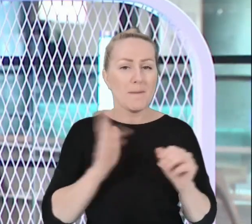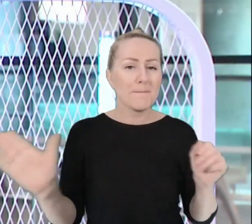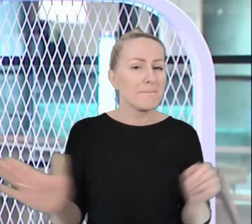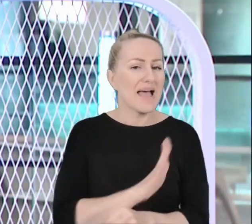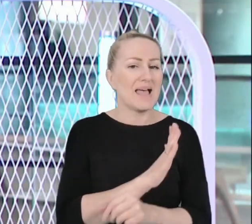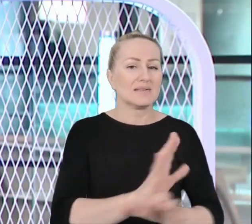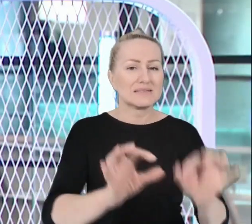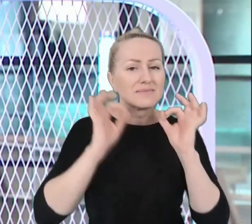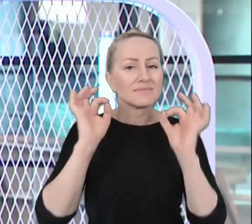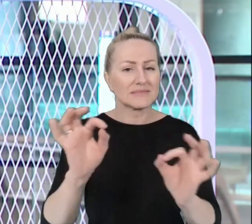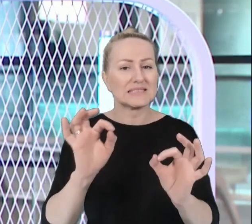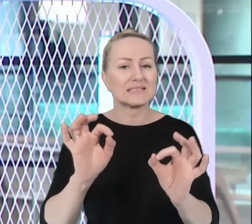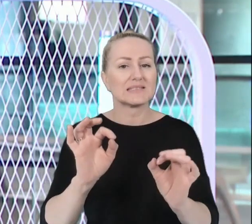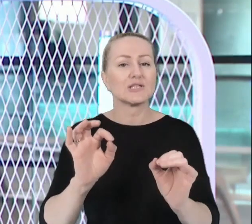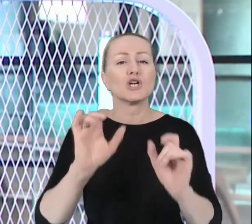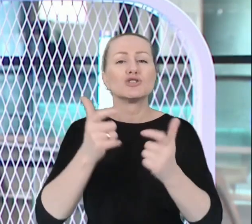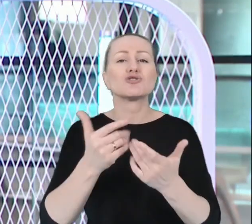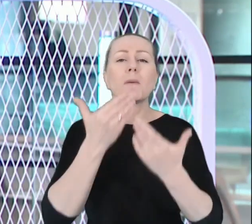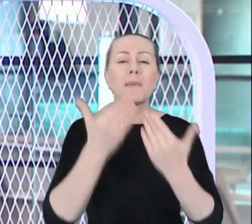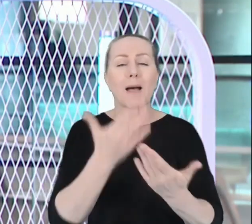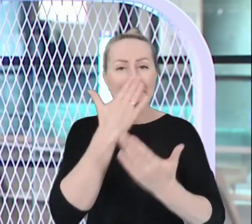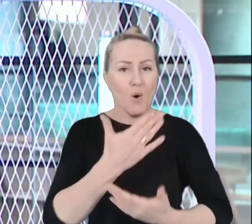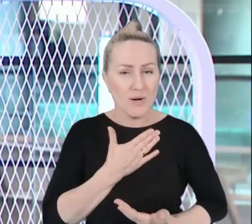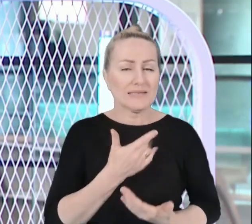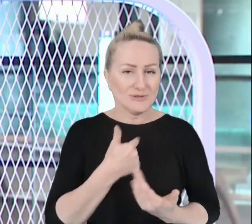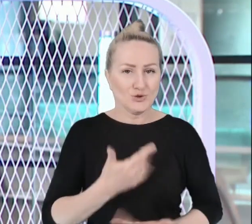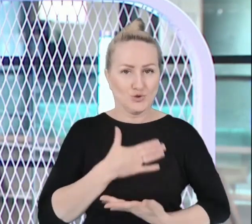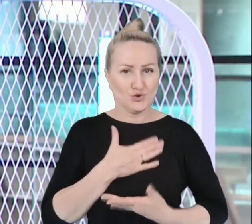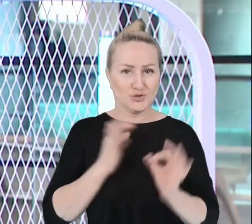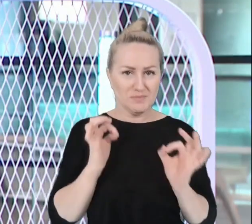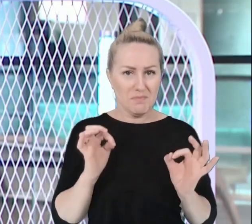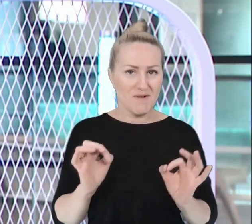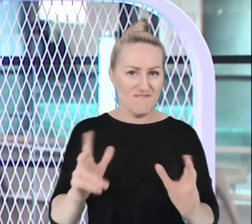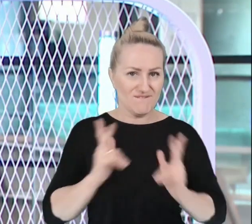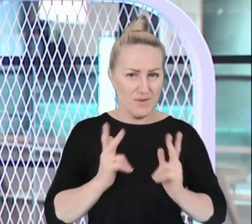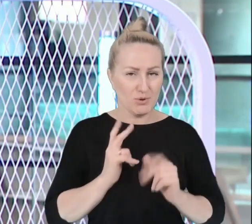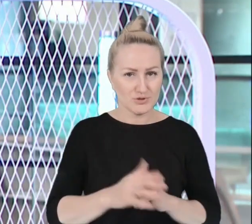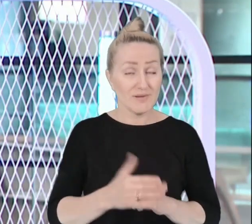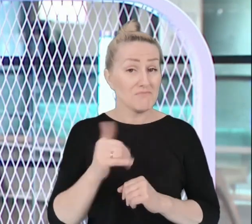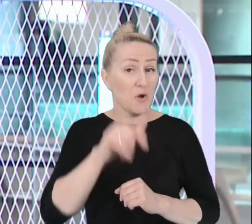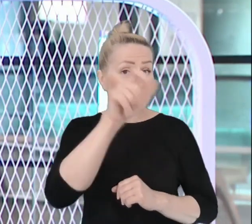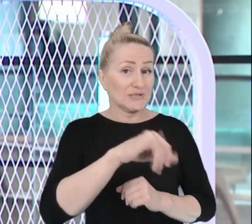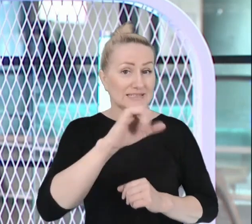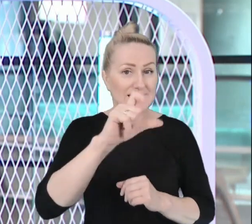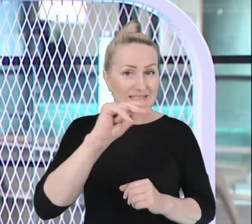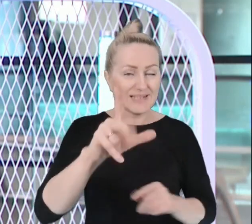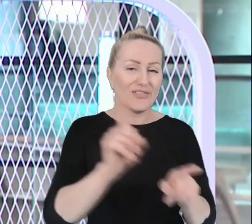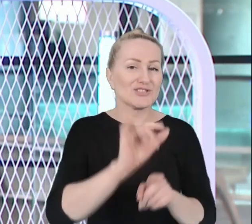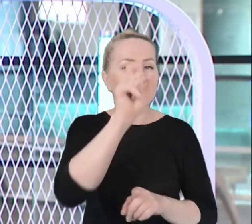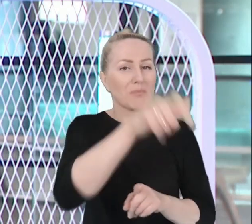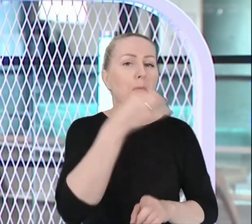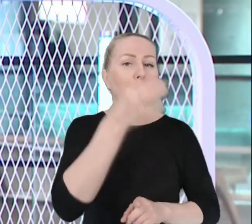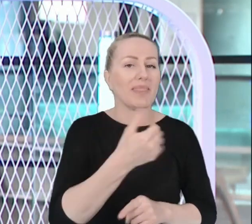naprawdę, który sprawi, że będziemy wypoczęci. I być może ciebie, Jacku, od razu zapytam też o to,